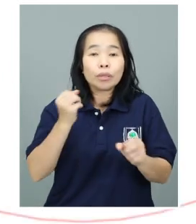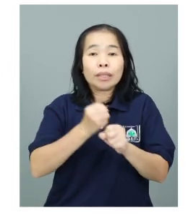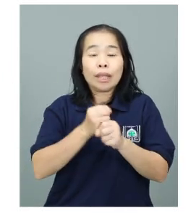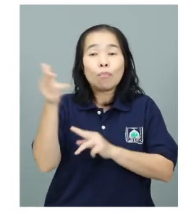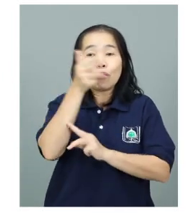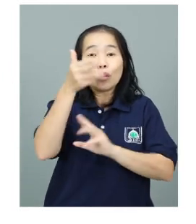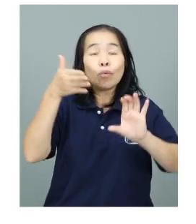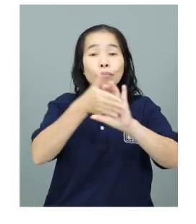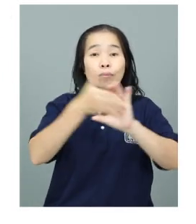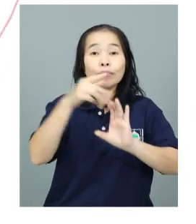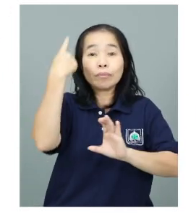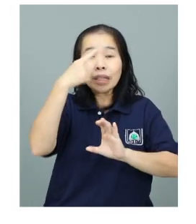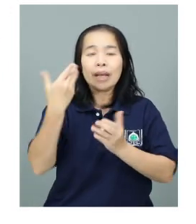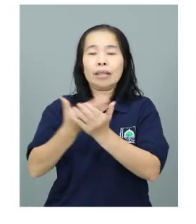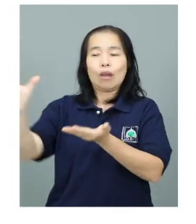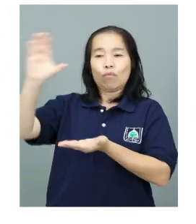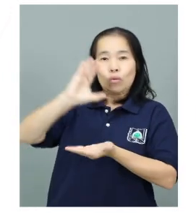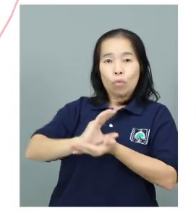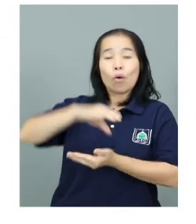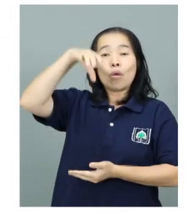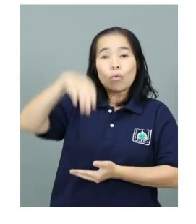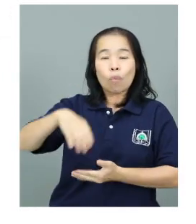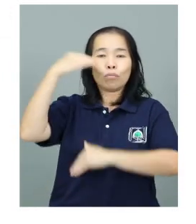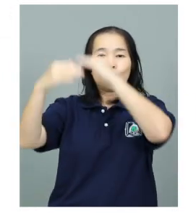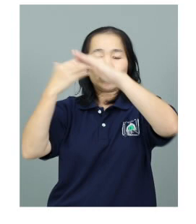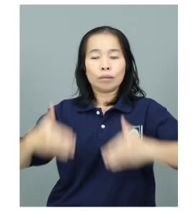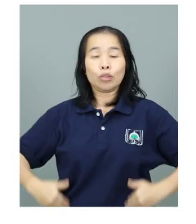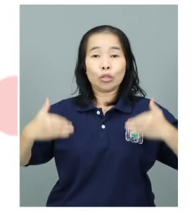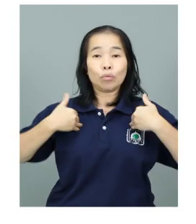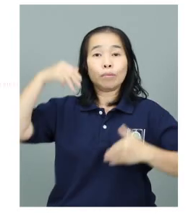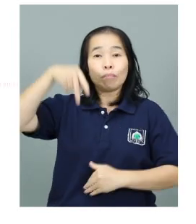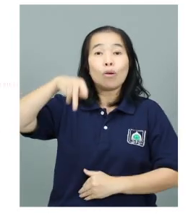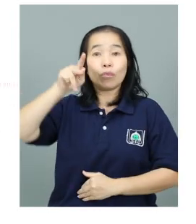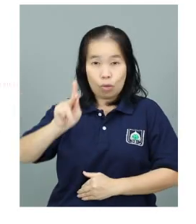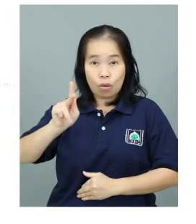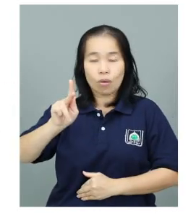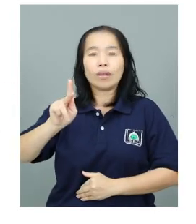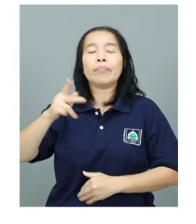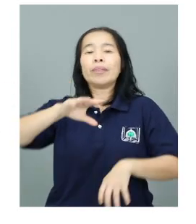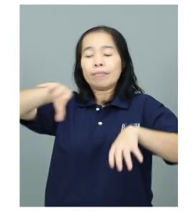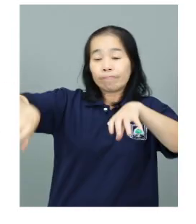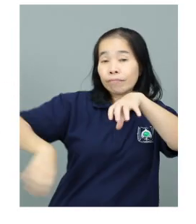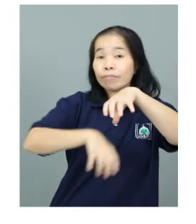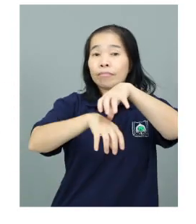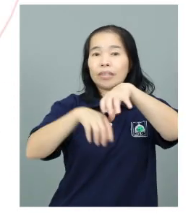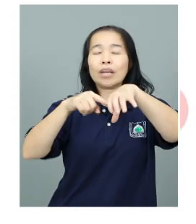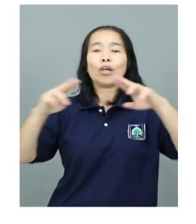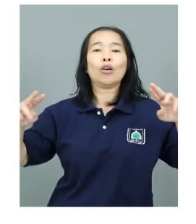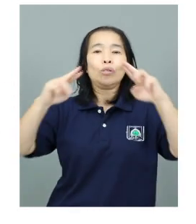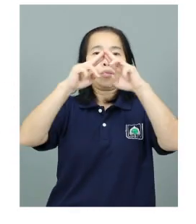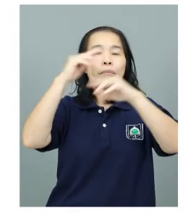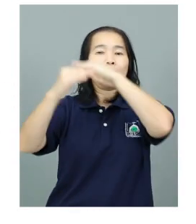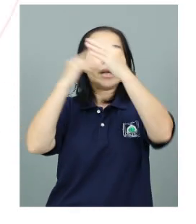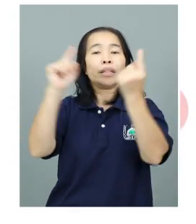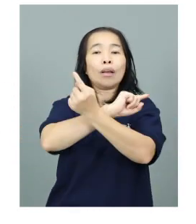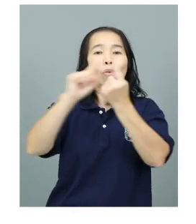สนับสนุนการผลิตโดยกองทุนส่งเสริมและพัฒนาคุณภาพชีวิตคนพิการกรมส่งเสริมและพัฒนาคุณภาพชีวิตคนพิ